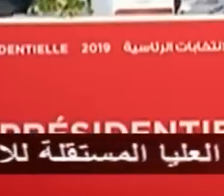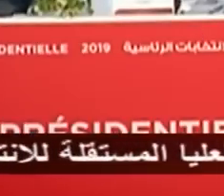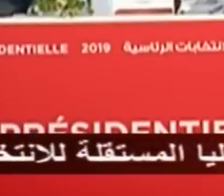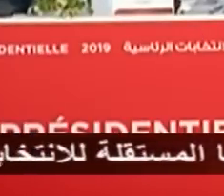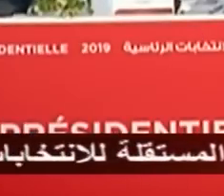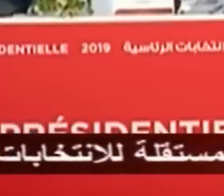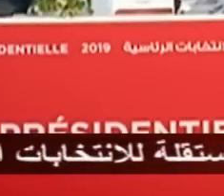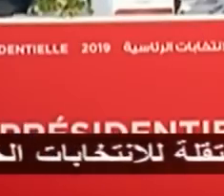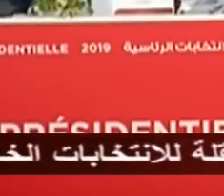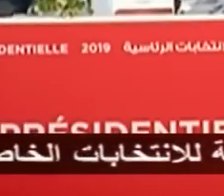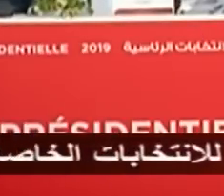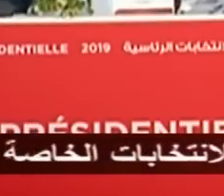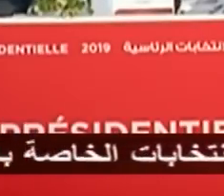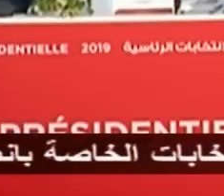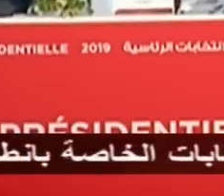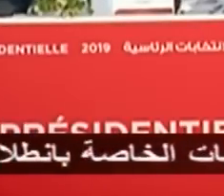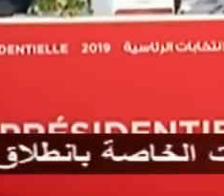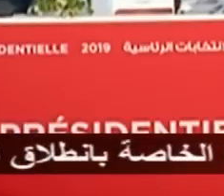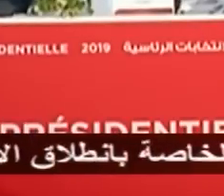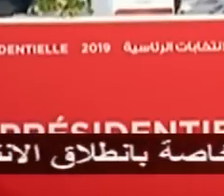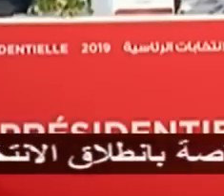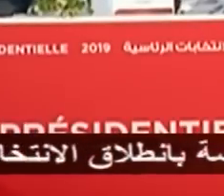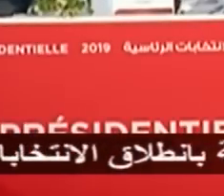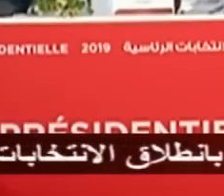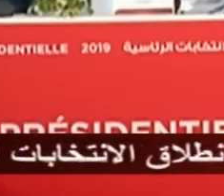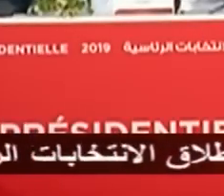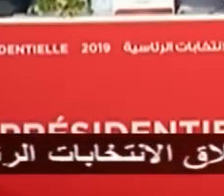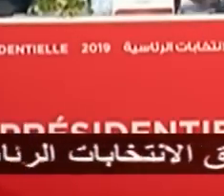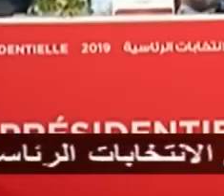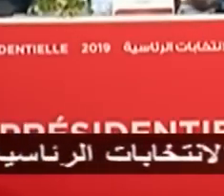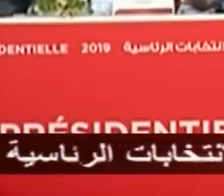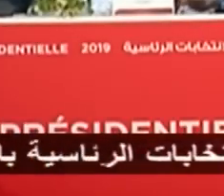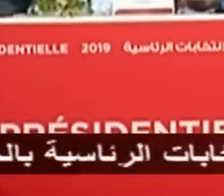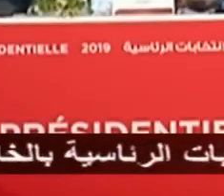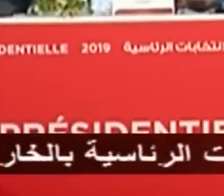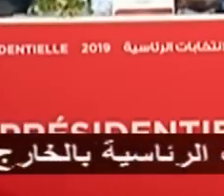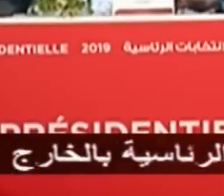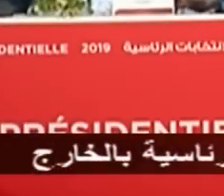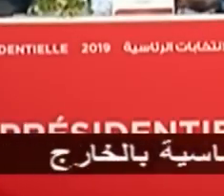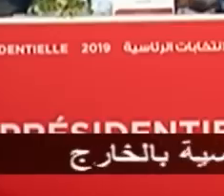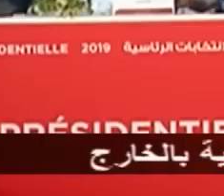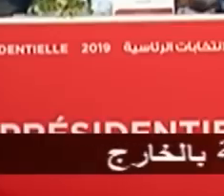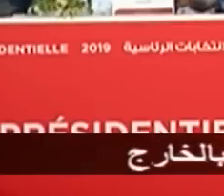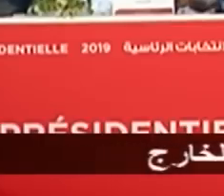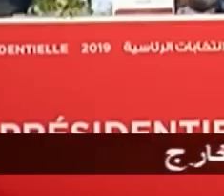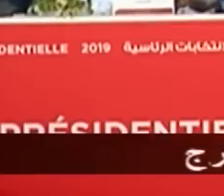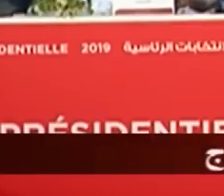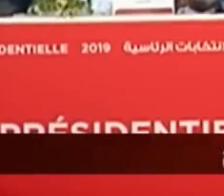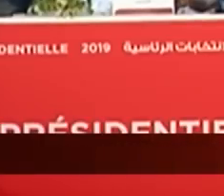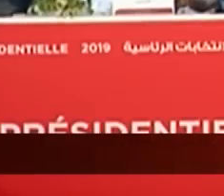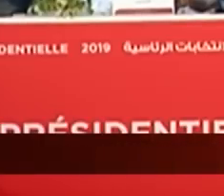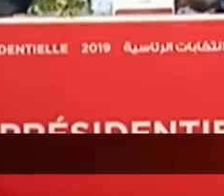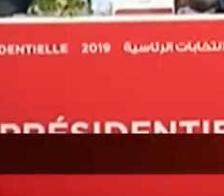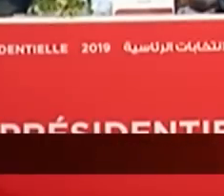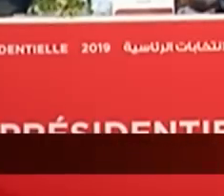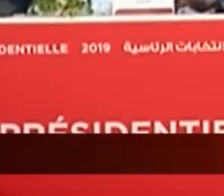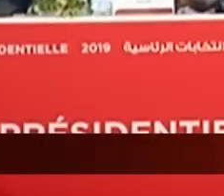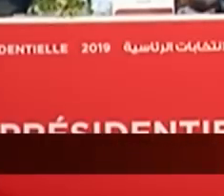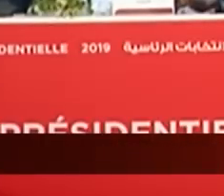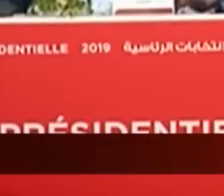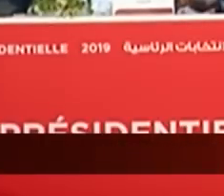قناه الميادين سؤالي فهم اصبح اخبار قاعده الدوره على تواصل اجتماعي انه حال تقف في